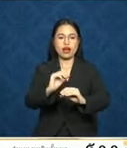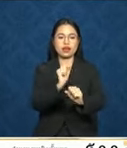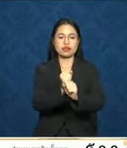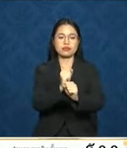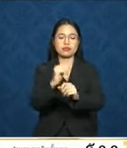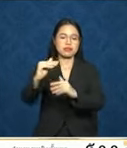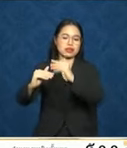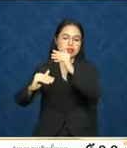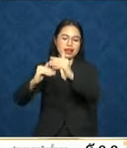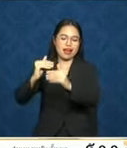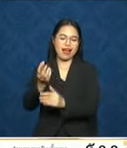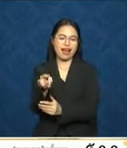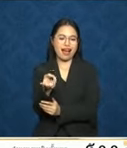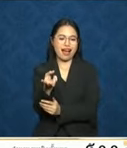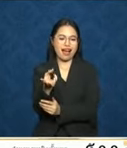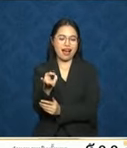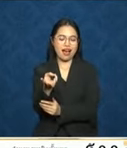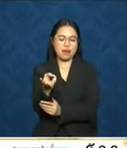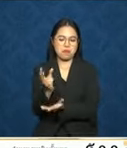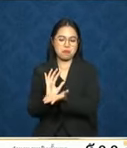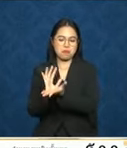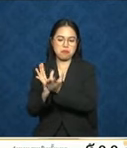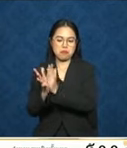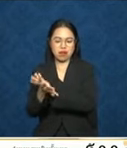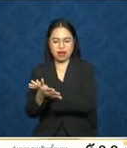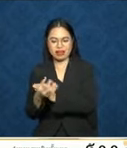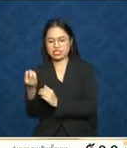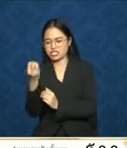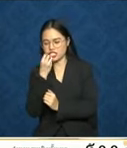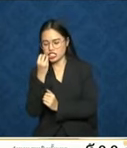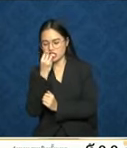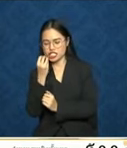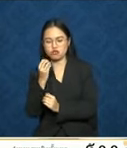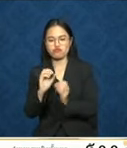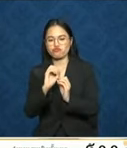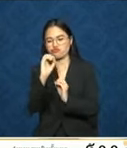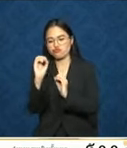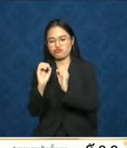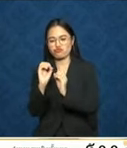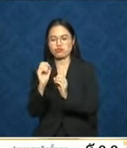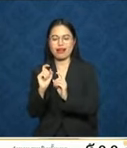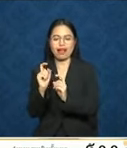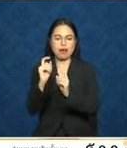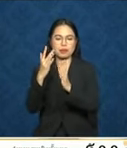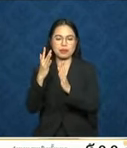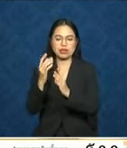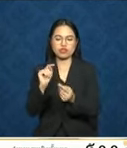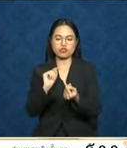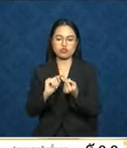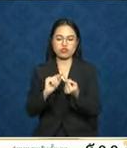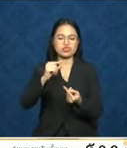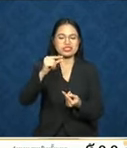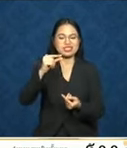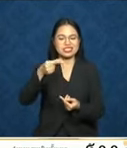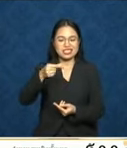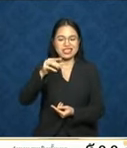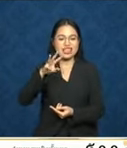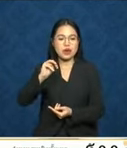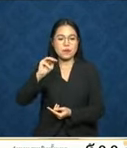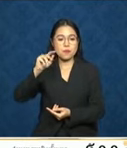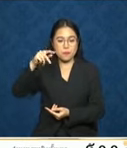การแปรรูปข้าวสู่มาตรฐานกระบวนผลิตอาหารปลอดภัยหรือภาษาอังกฤษเรียกว่า GMP เพื่อรองรับข้